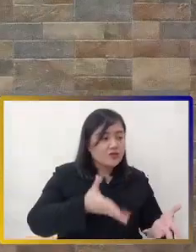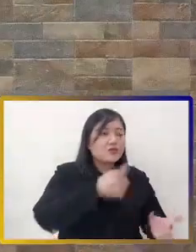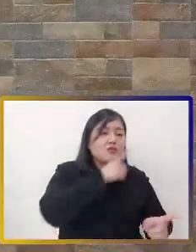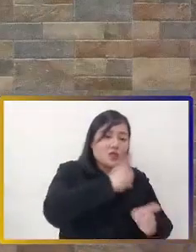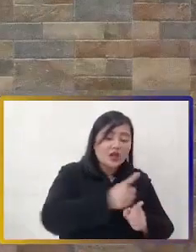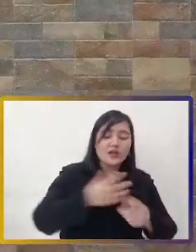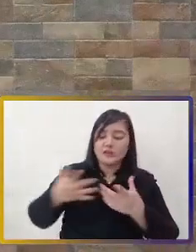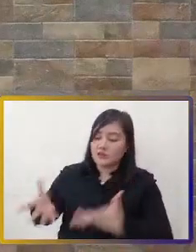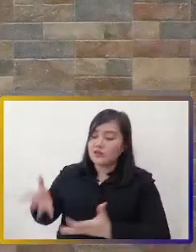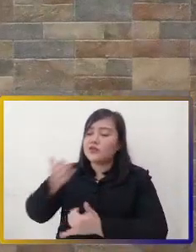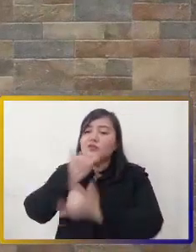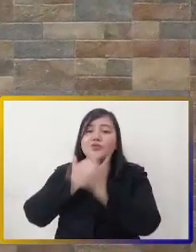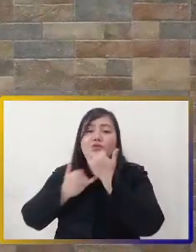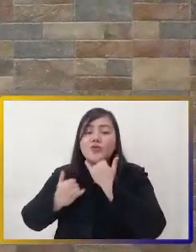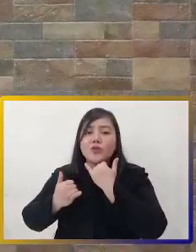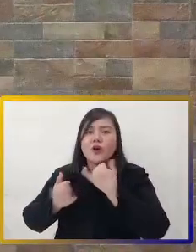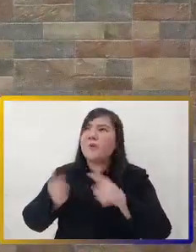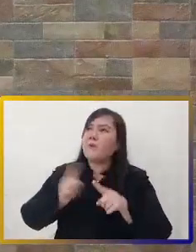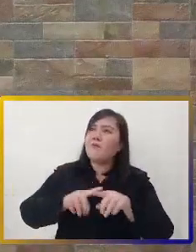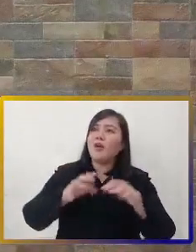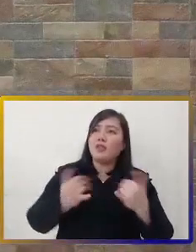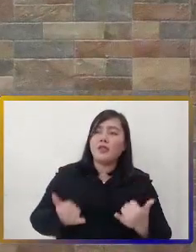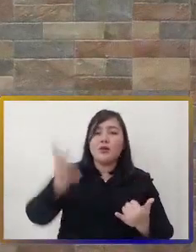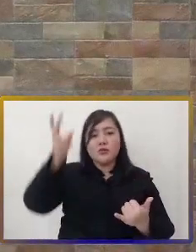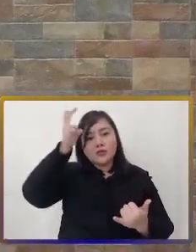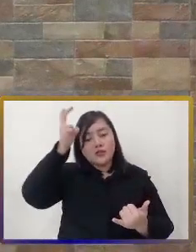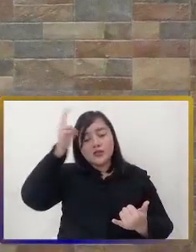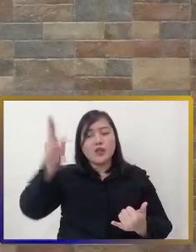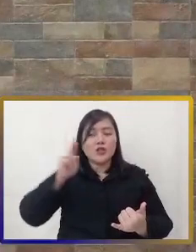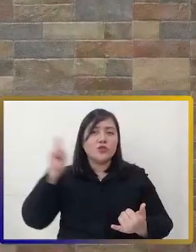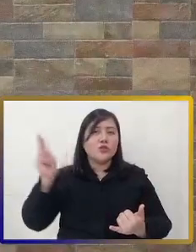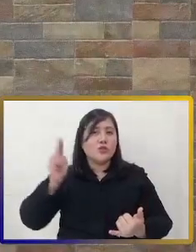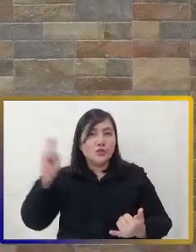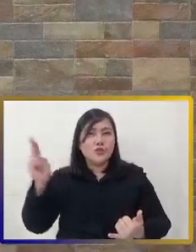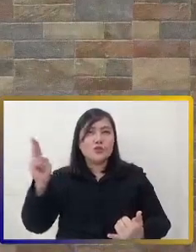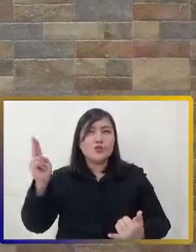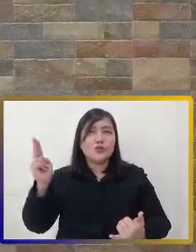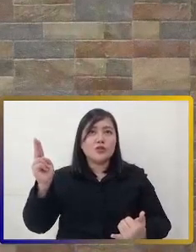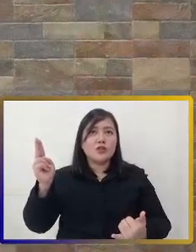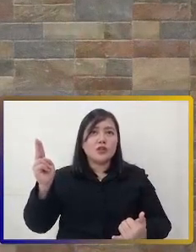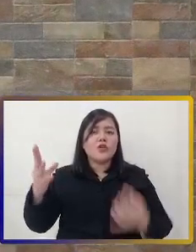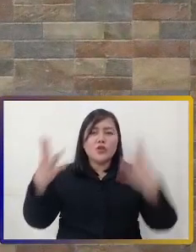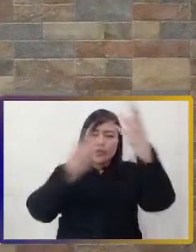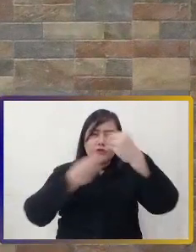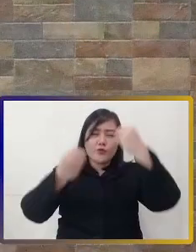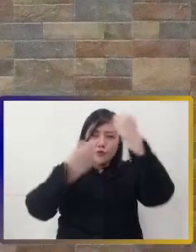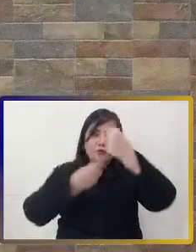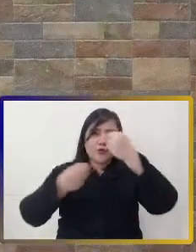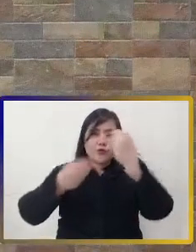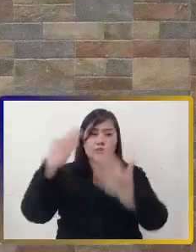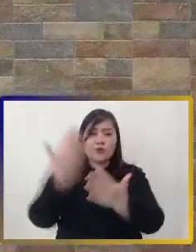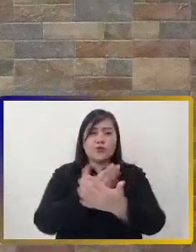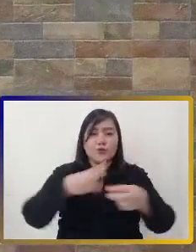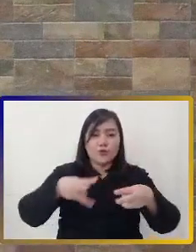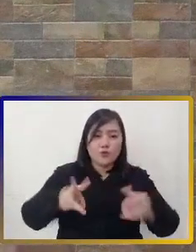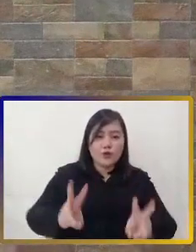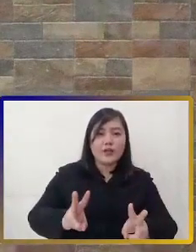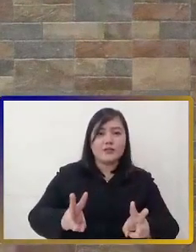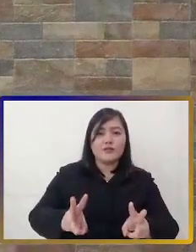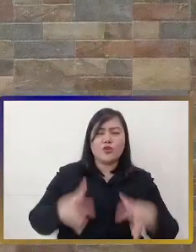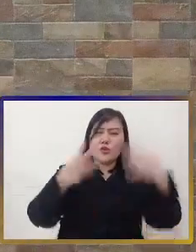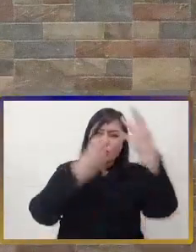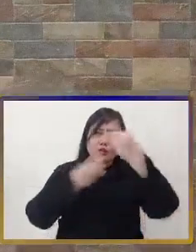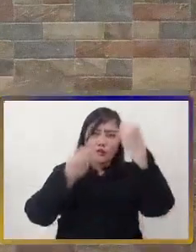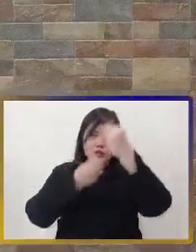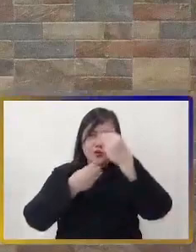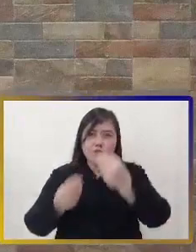yan. Ito yung tama. Ano na ngayon na nagpapa-confuse sa tao? Yung parang tama at saka tama. You see that? Yan ang